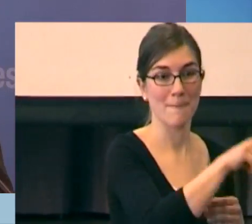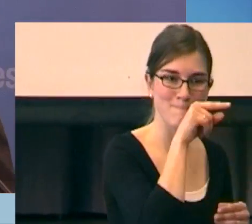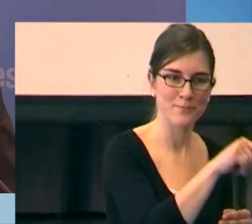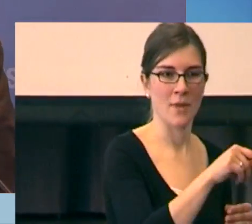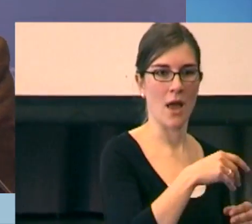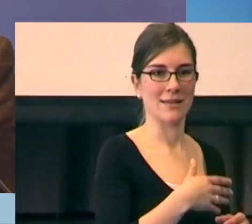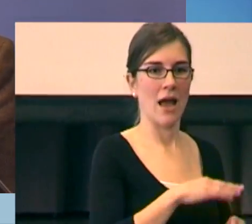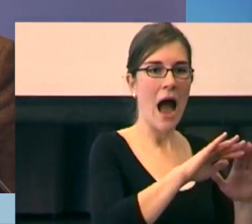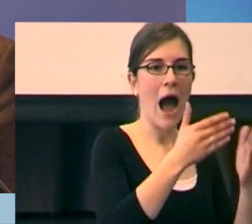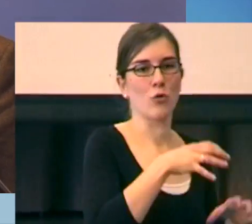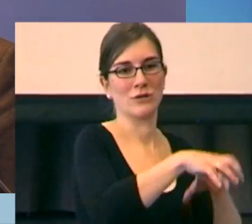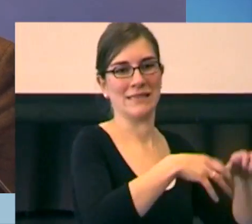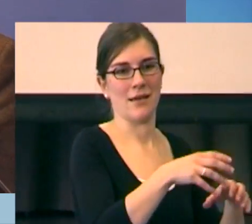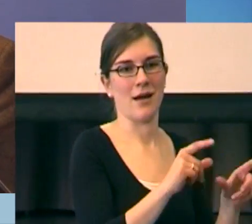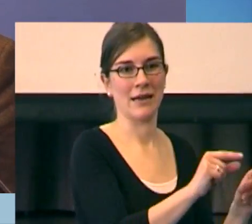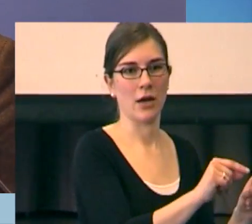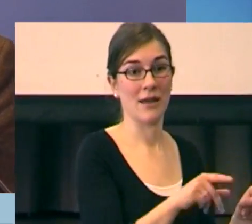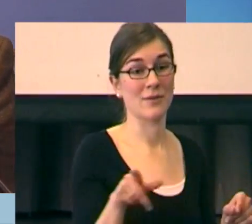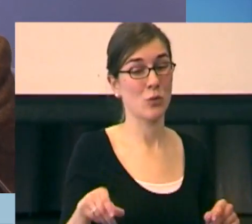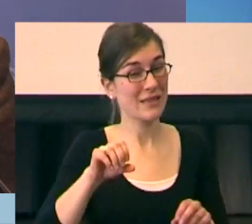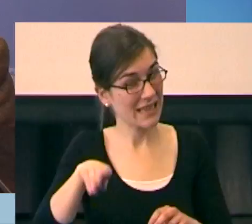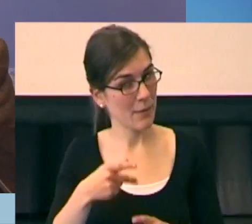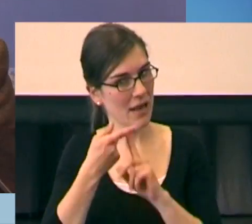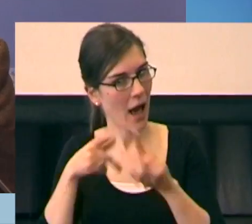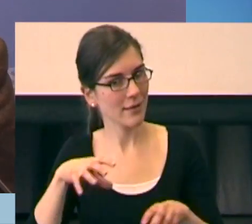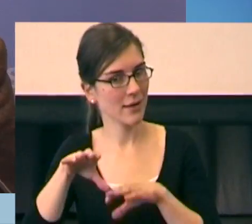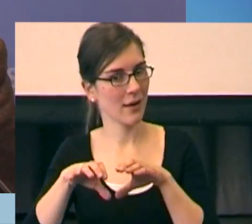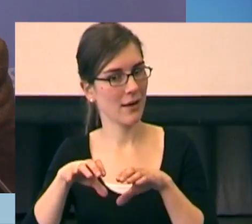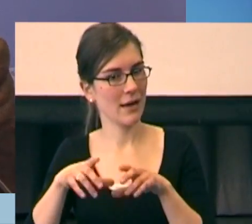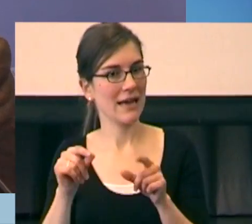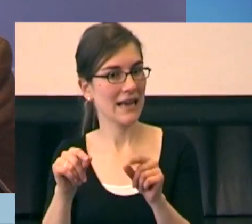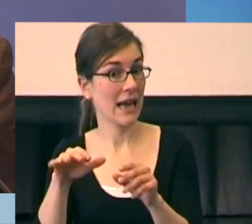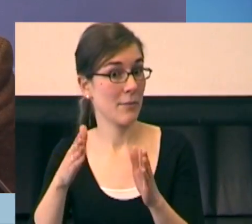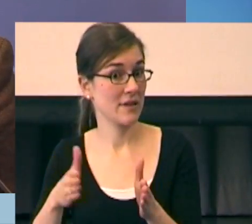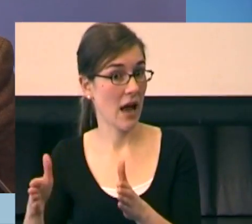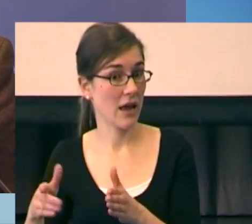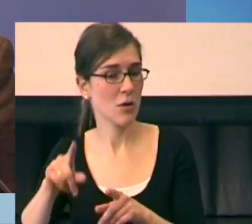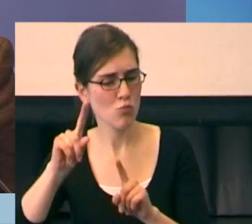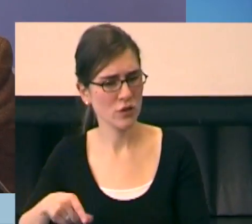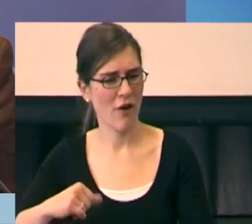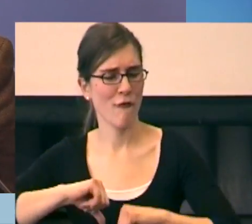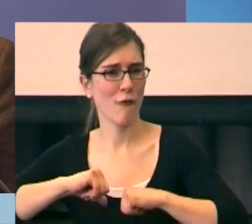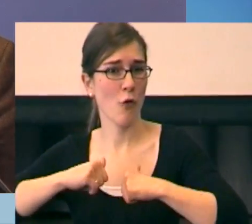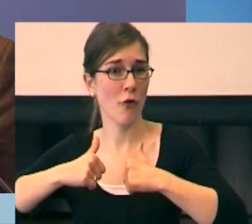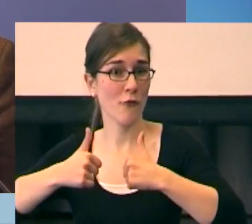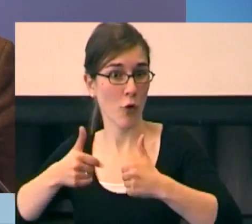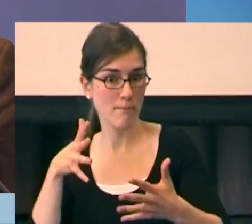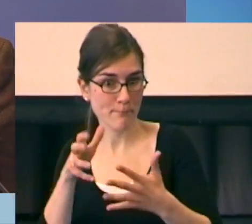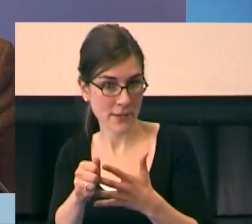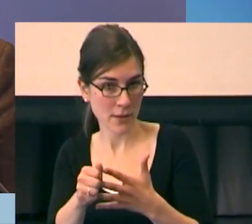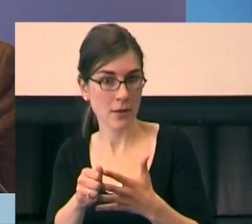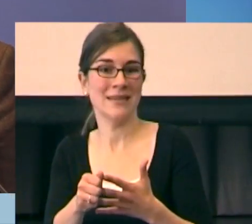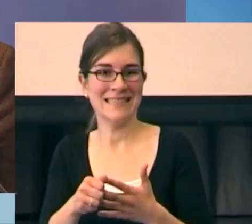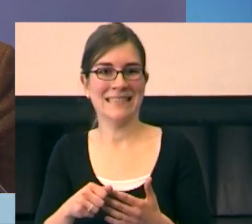hochaggressiven Krebse, die, wenn man sie nicht ganz frühzeitig sehr aggressiv behandelt, schnell zum